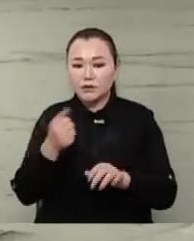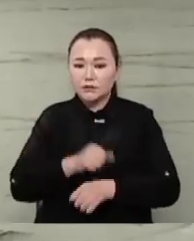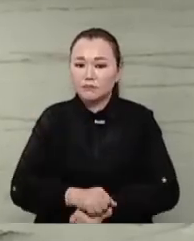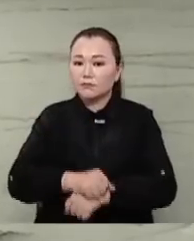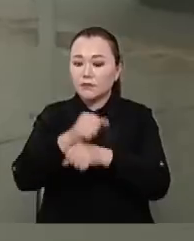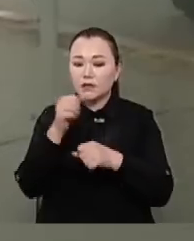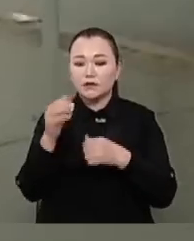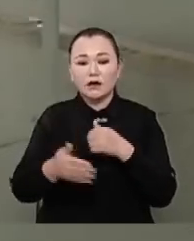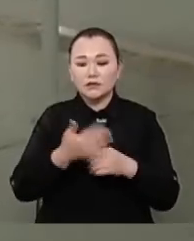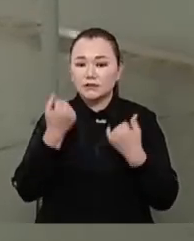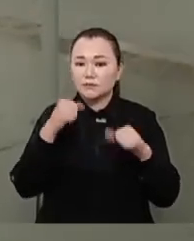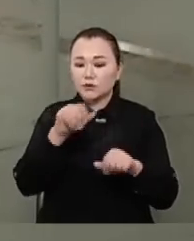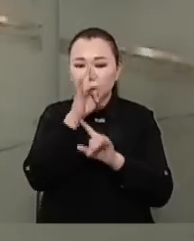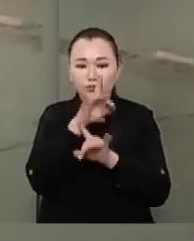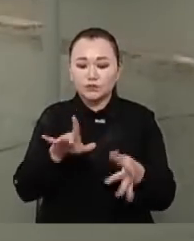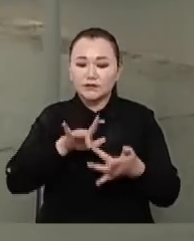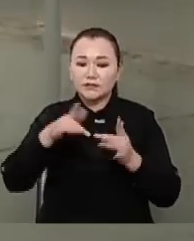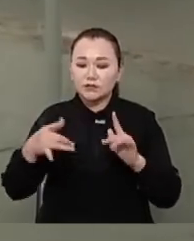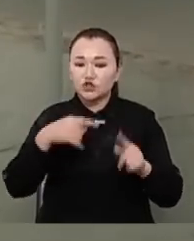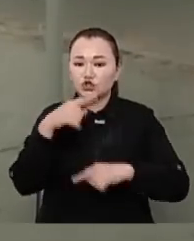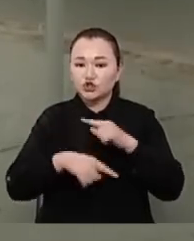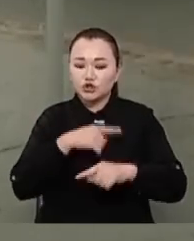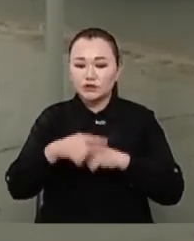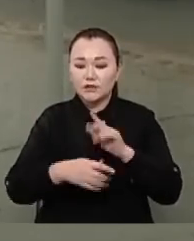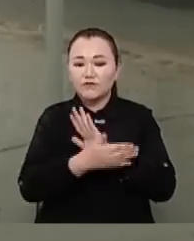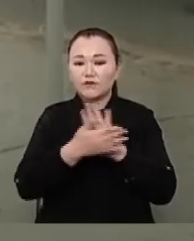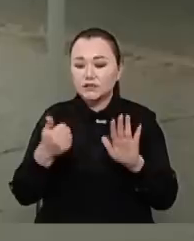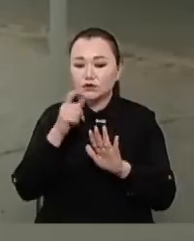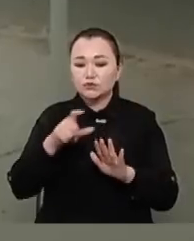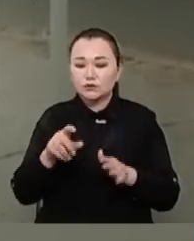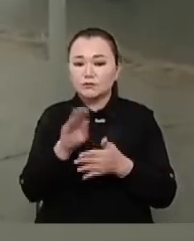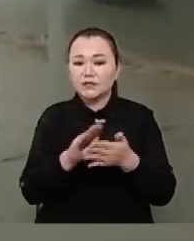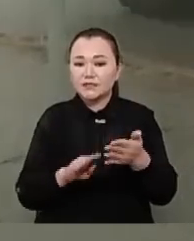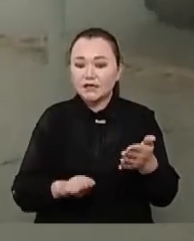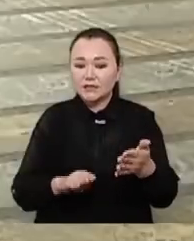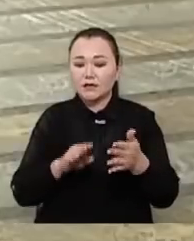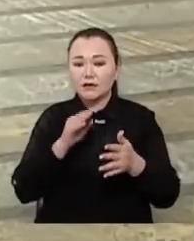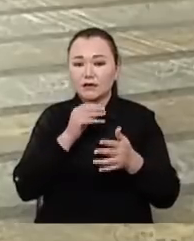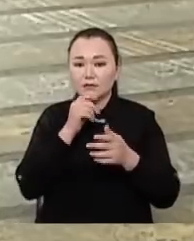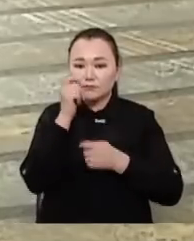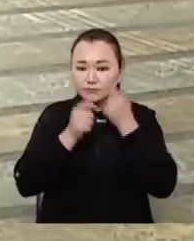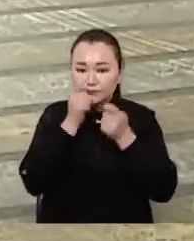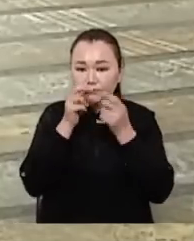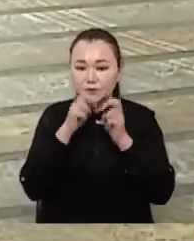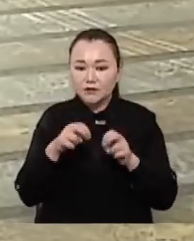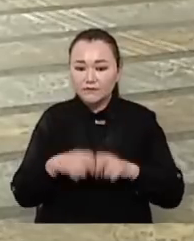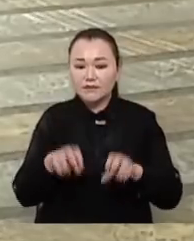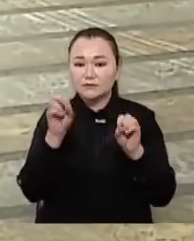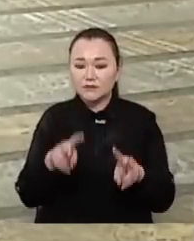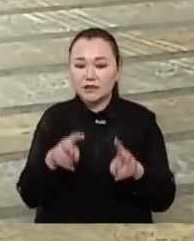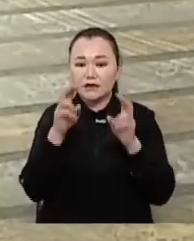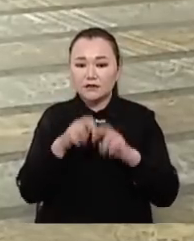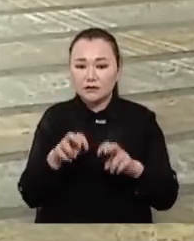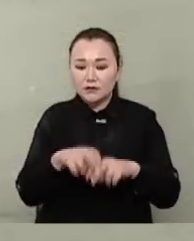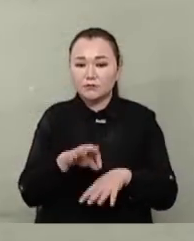құтылмайды. Сондай-ақ интернет ресурстары арқылы тәртіпсіздікке шақырғандардың жазбасы алдымен мұқият тексеріліп, арнайы